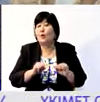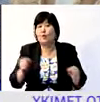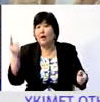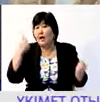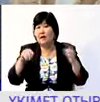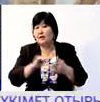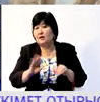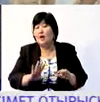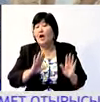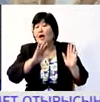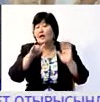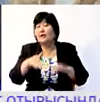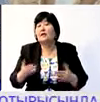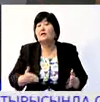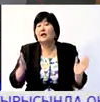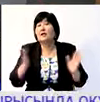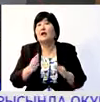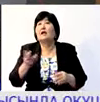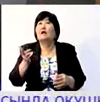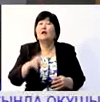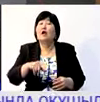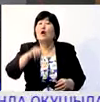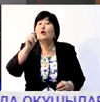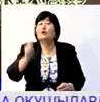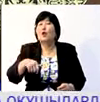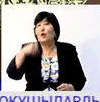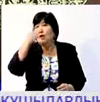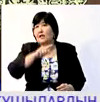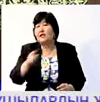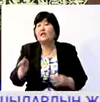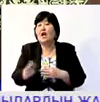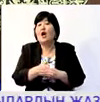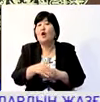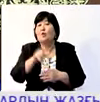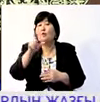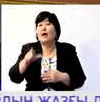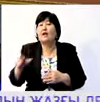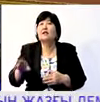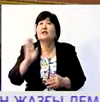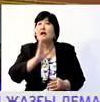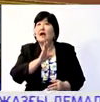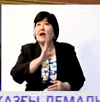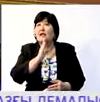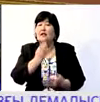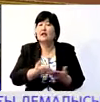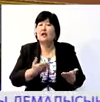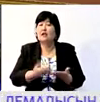Өйтіп теңіз тағдыры деген ел тағдыры ғой. Соғыс жылдарындағы балықшы әйелдердің мехнаты